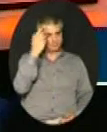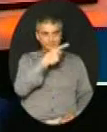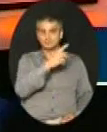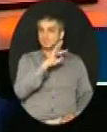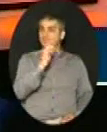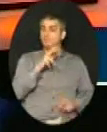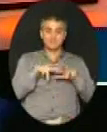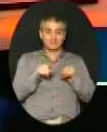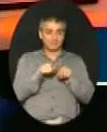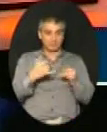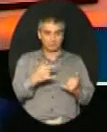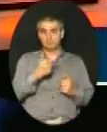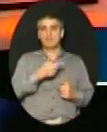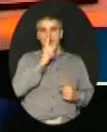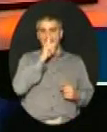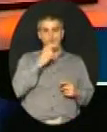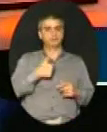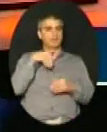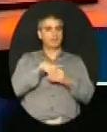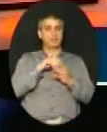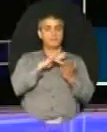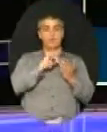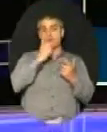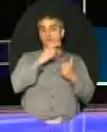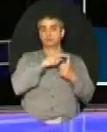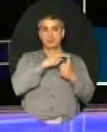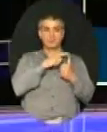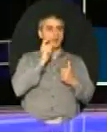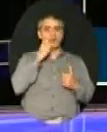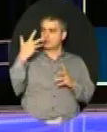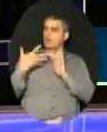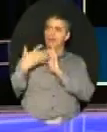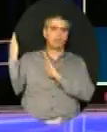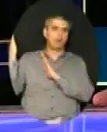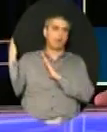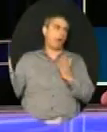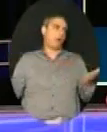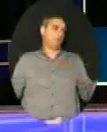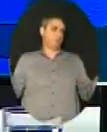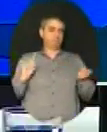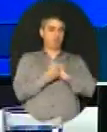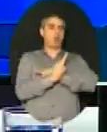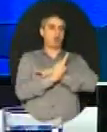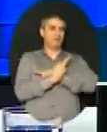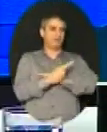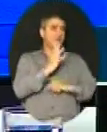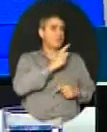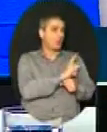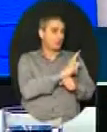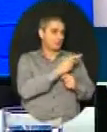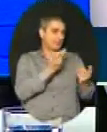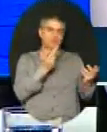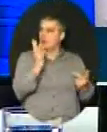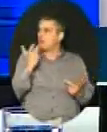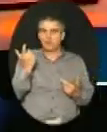במצב הזה, אלי ישי שר הפנים, מקום ראשון, אריה דרי תחת חקירה. אבל האם אני ישי... גם אם הוא חק פשוט, אוטומטית הוא הולך לראש. רגע,